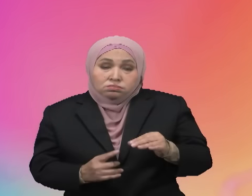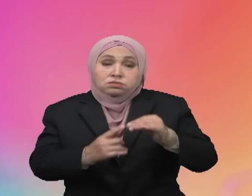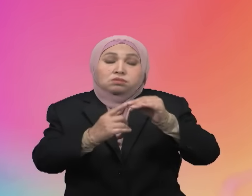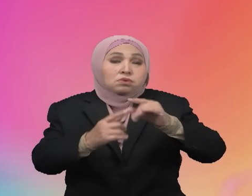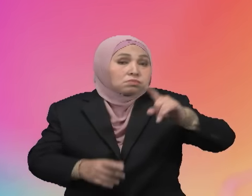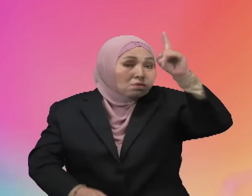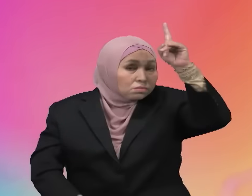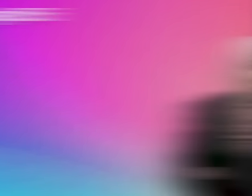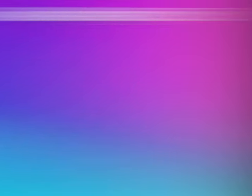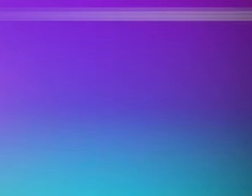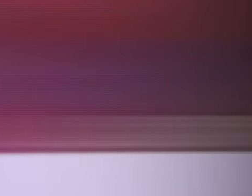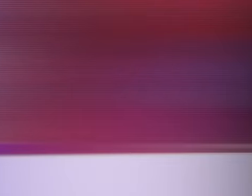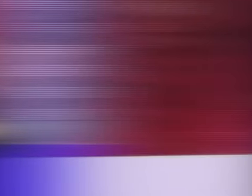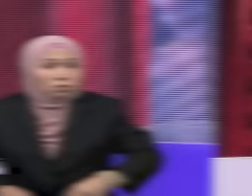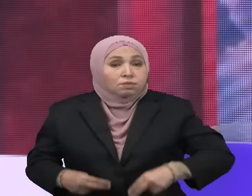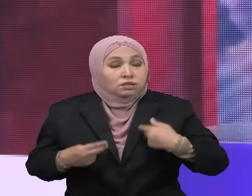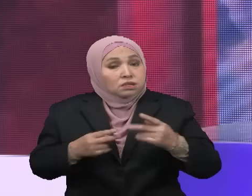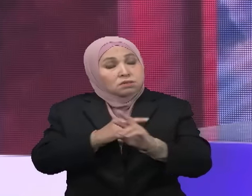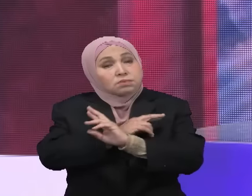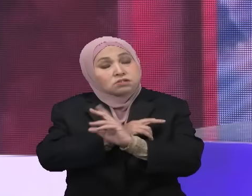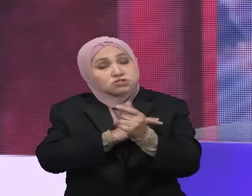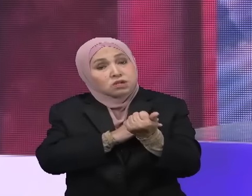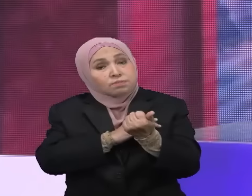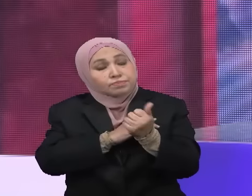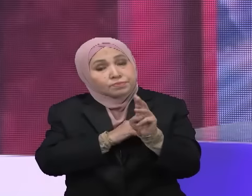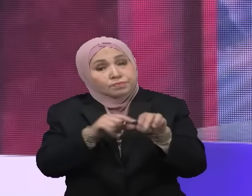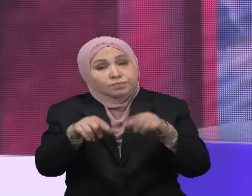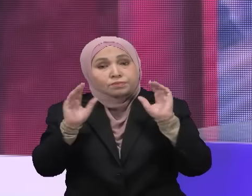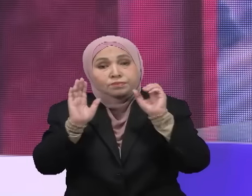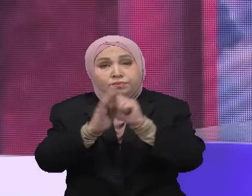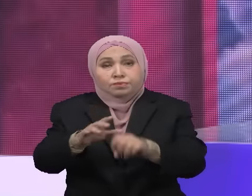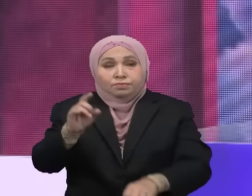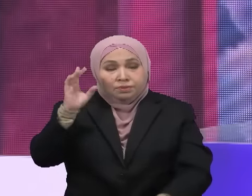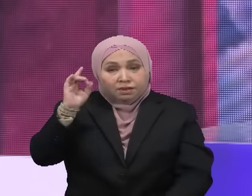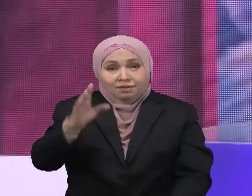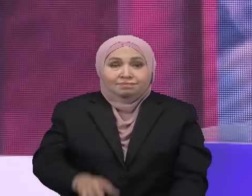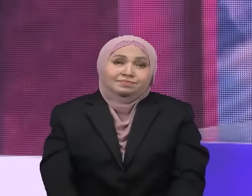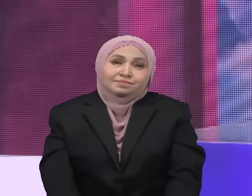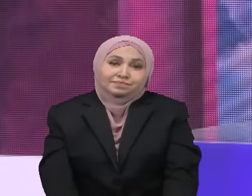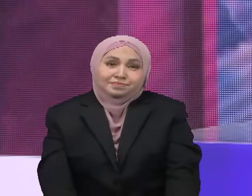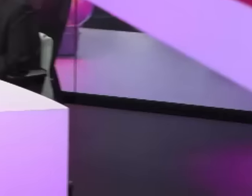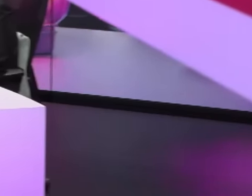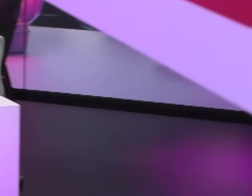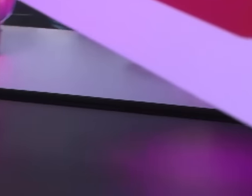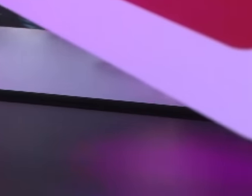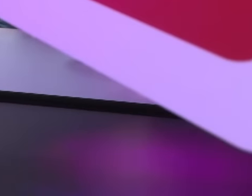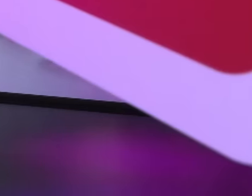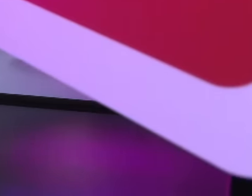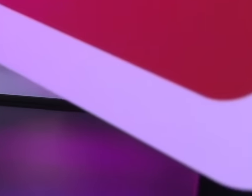Allah di dalam kehidupan. Kita berehat dahulu. Al-Quran Time, Quran Salat Infaq.